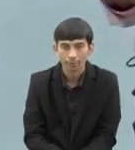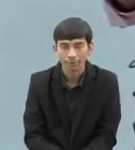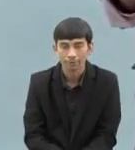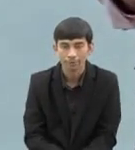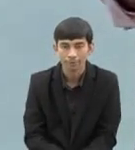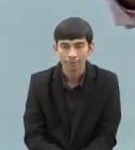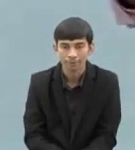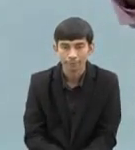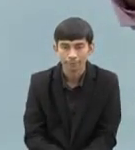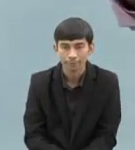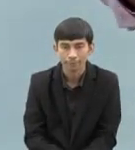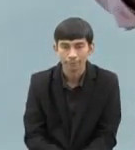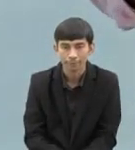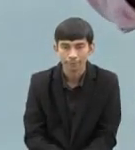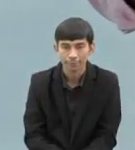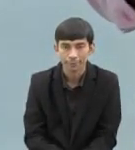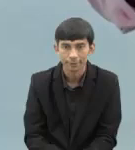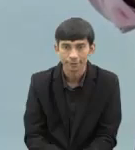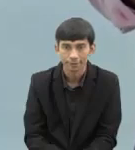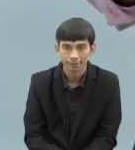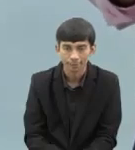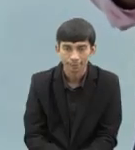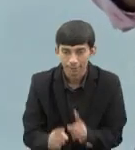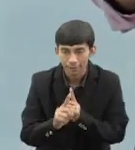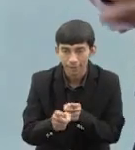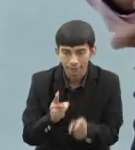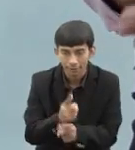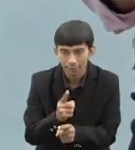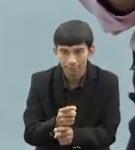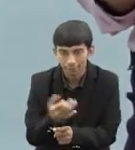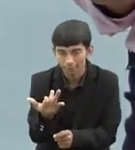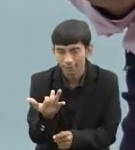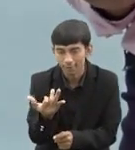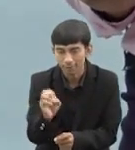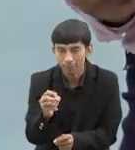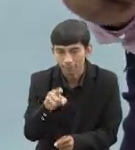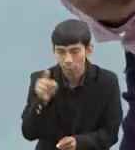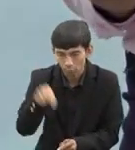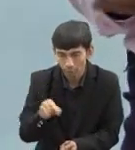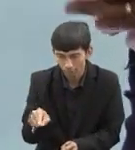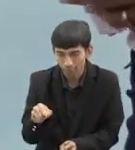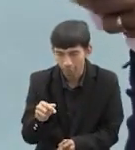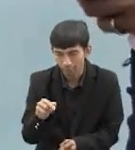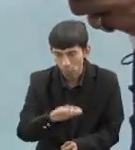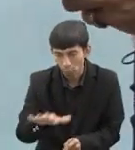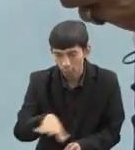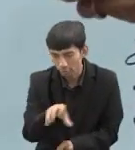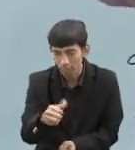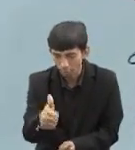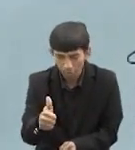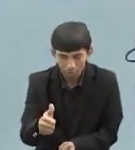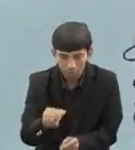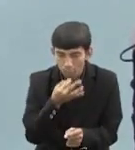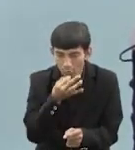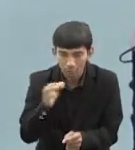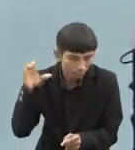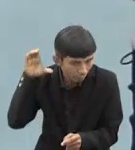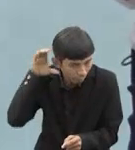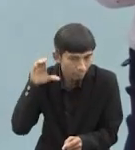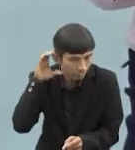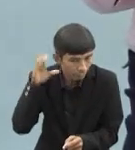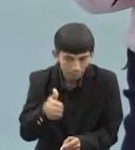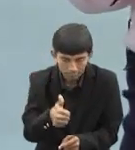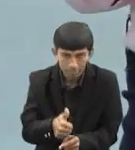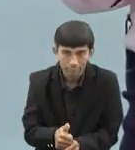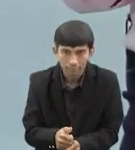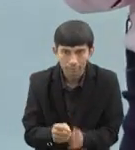Bà xin chìa chào lại bàn trâu tê chất sắp phê rối của con chìa khám ý đời lọ đài cư nhận được phụ cây nông ca sạp nó con á. Chà, hai bữa sơn. Bà xin chìa con